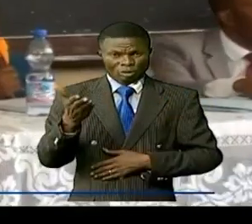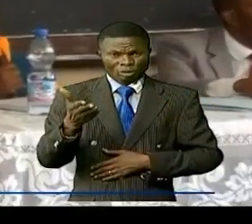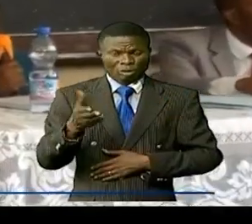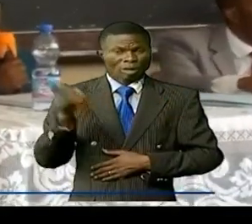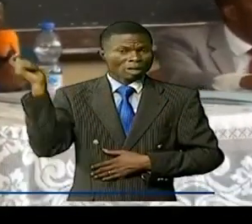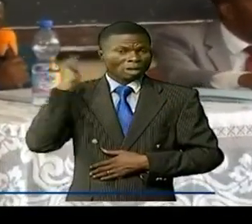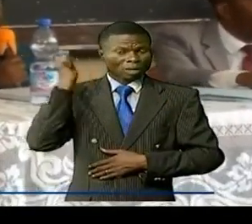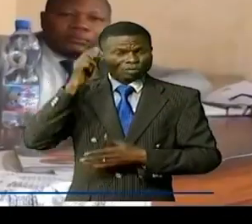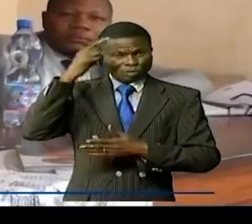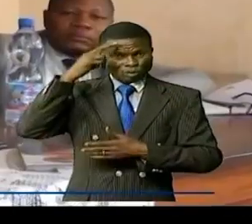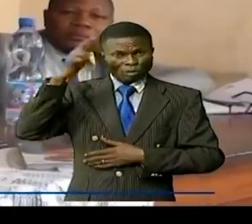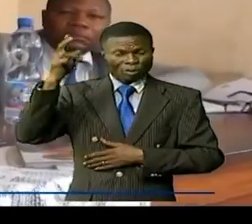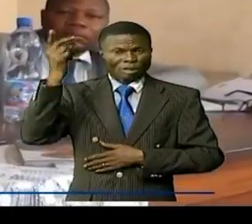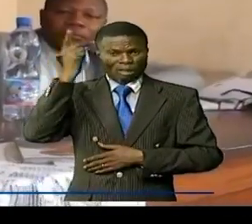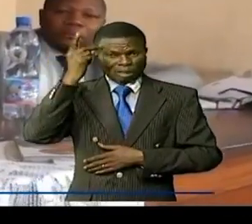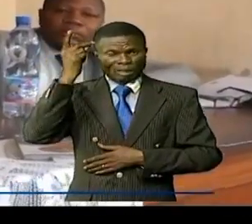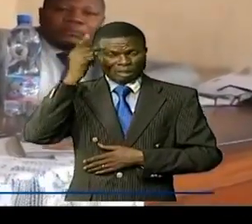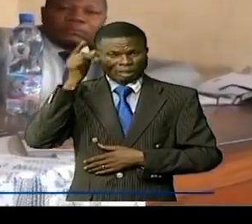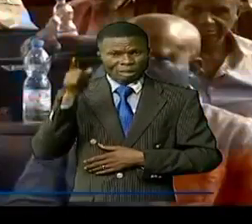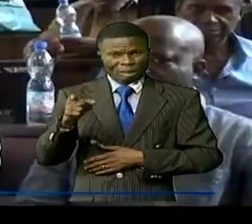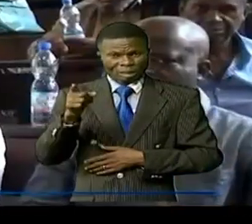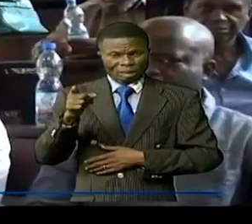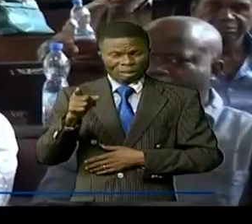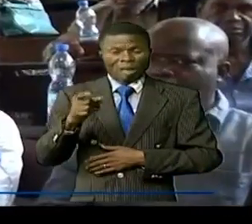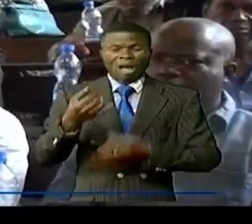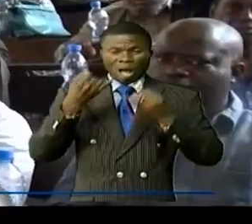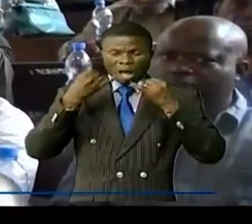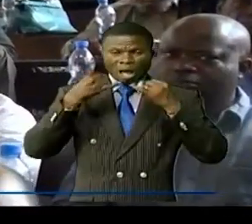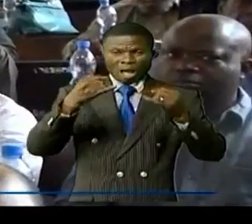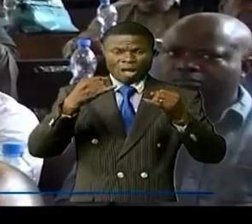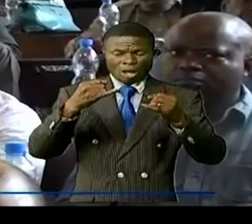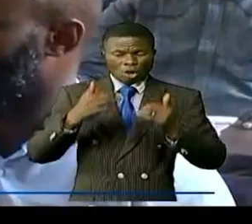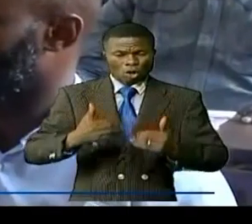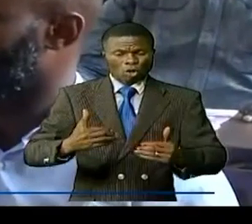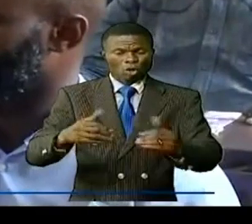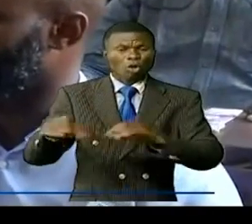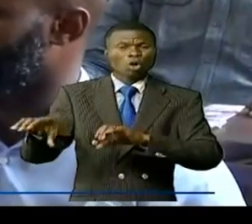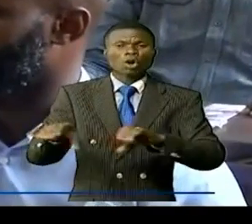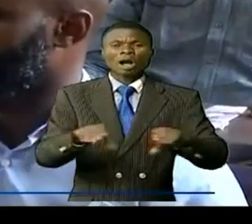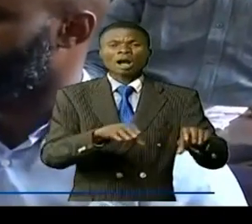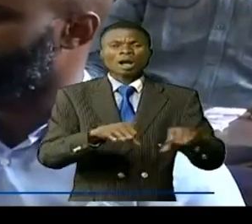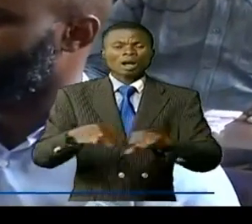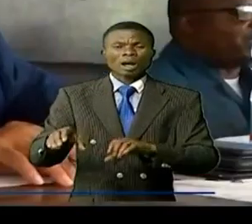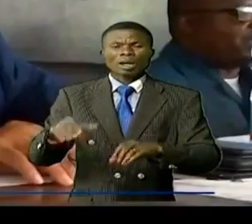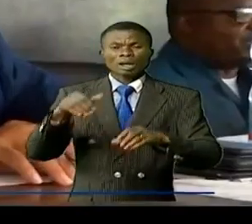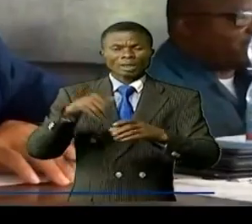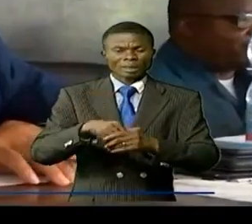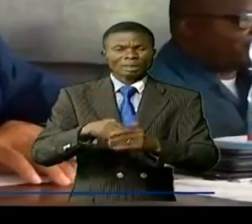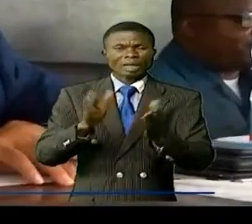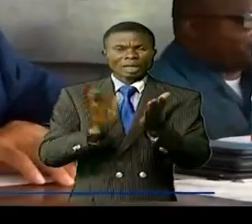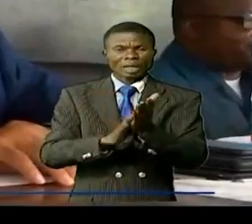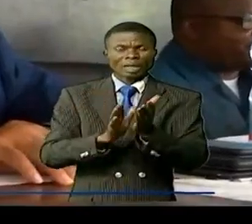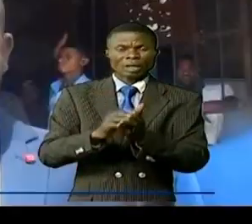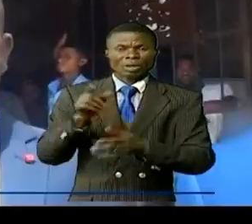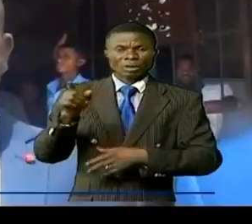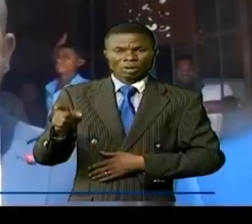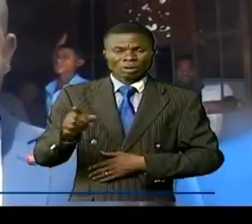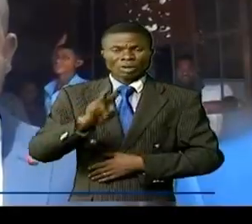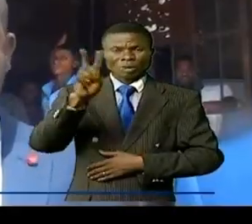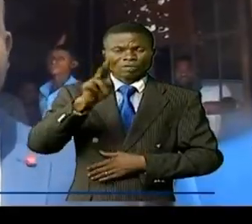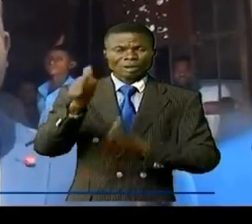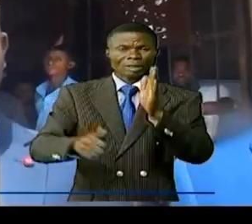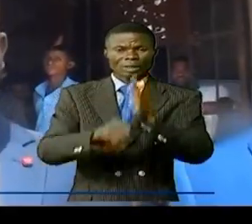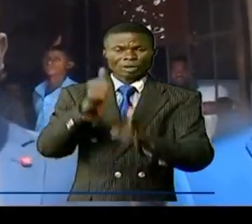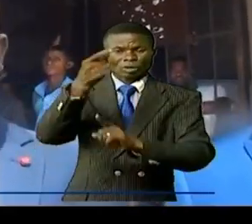professeurs de l'université de Kinshasa ont annoncé la poursuite des activités au sein de cette alma mater. Vendredi